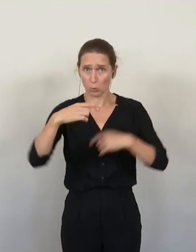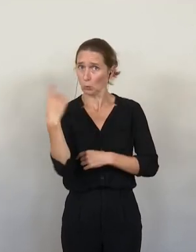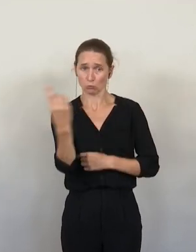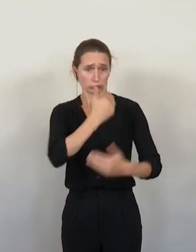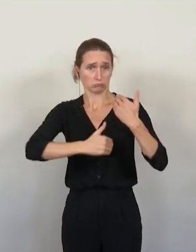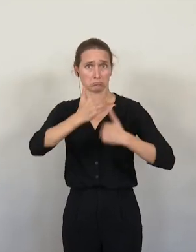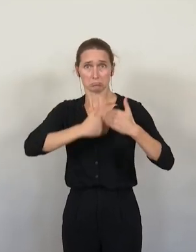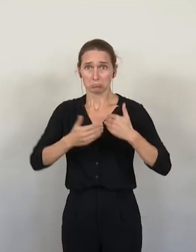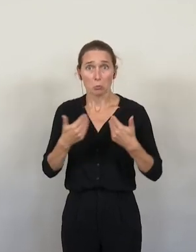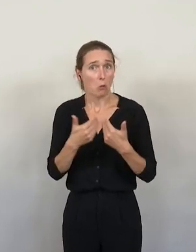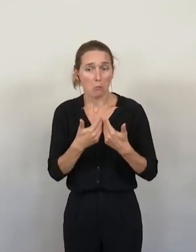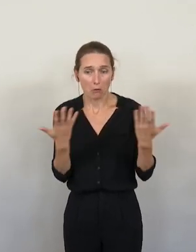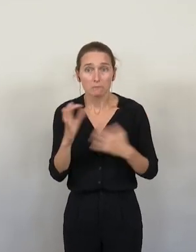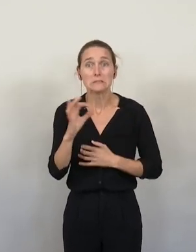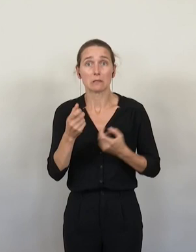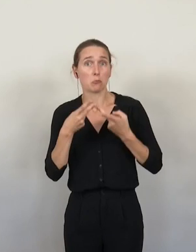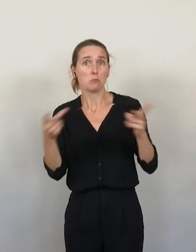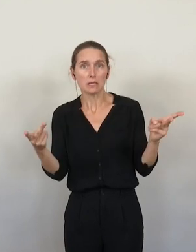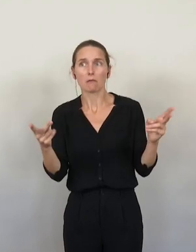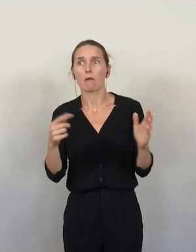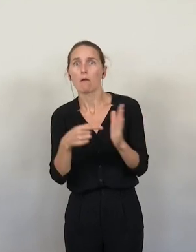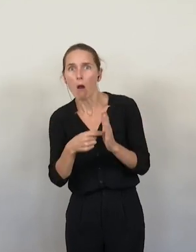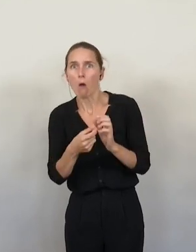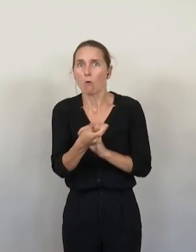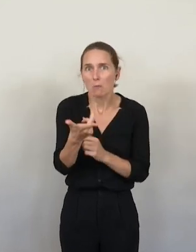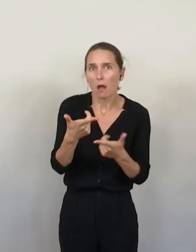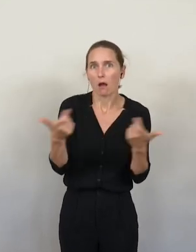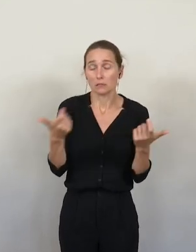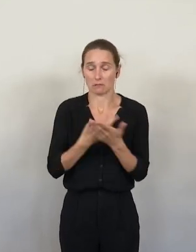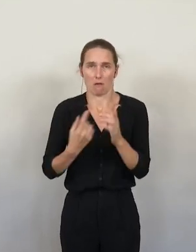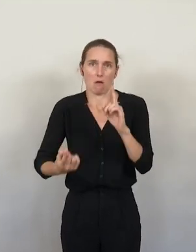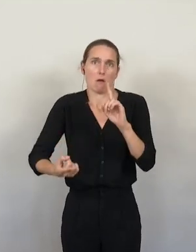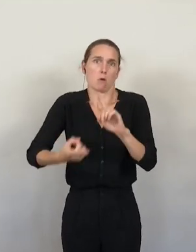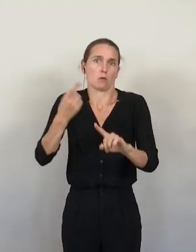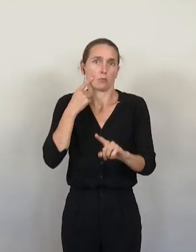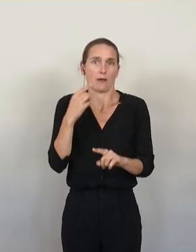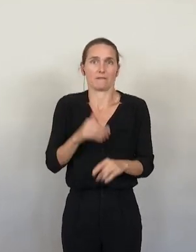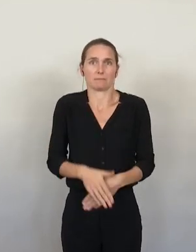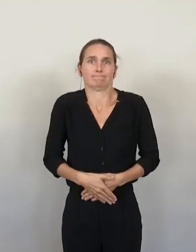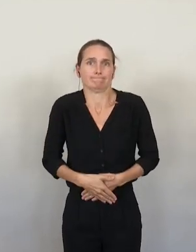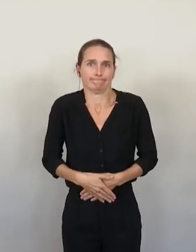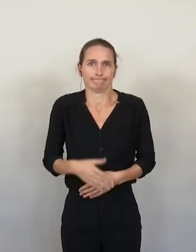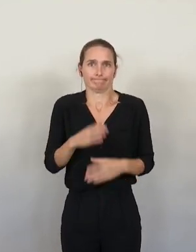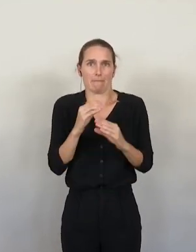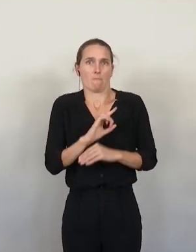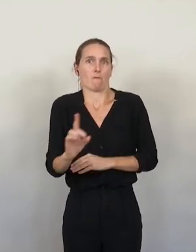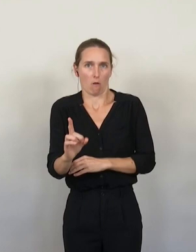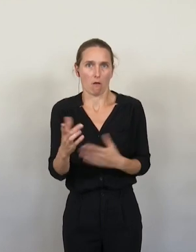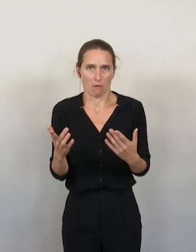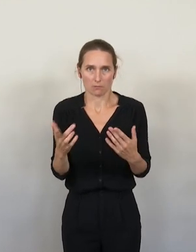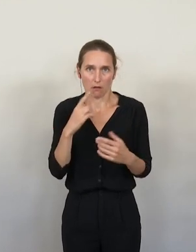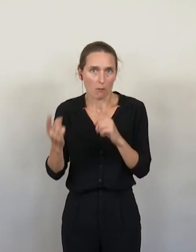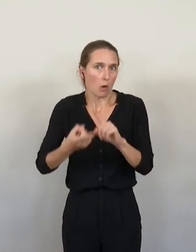ce service public indispensable pour éviter l'inconfort individuel et empêcher